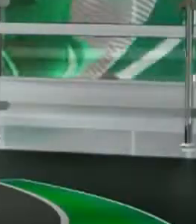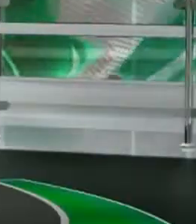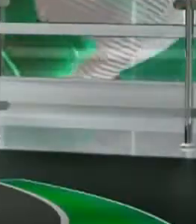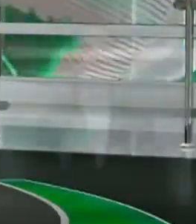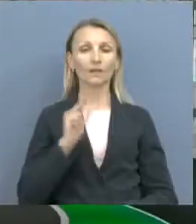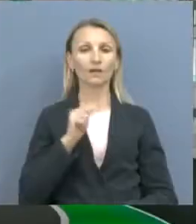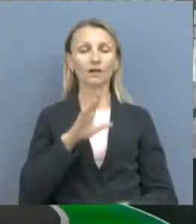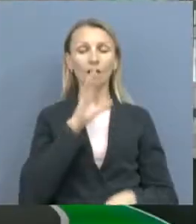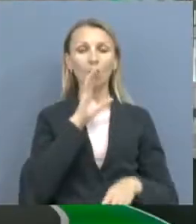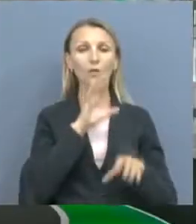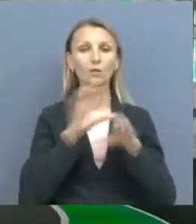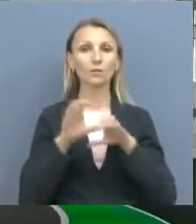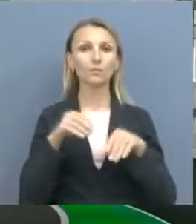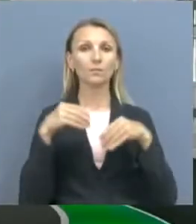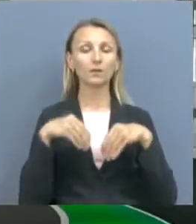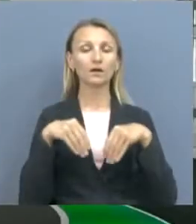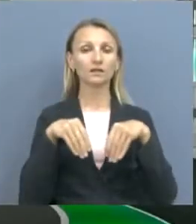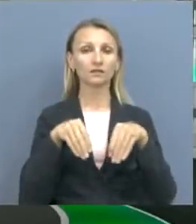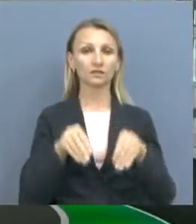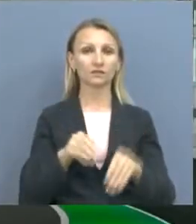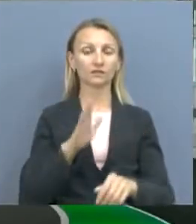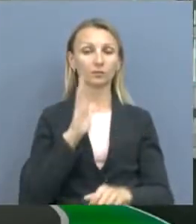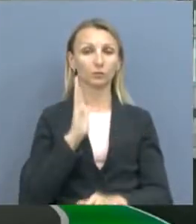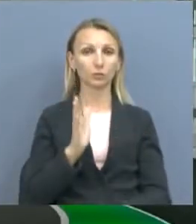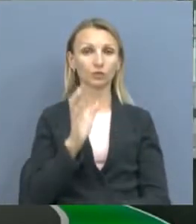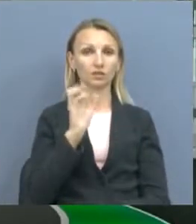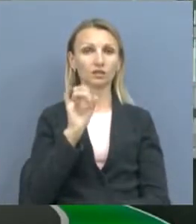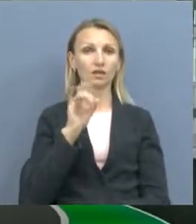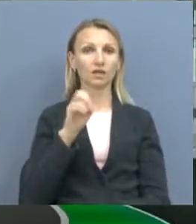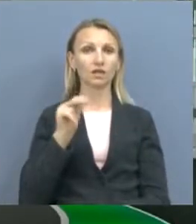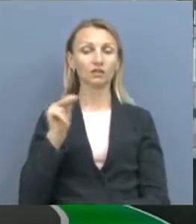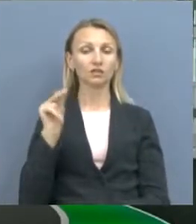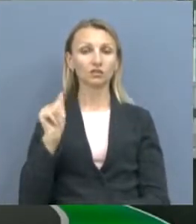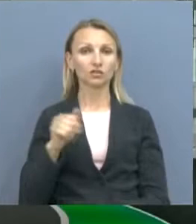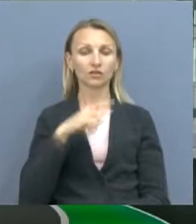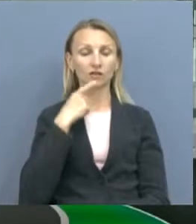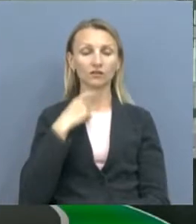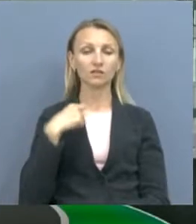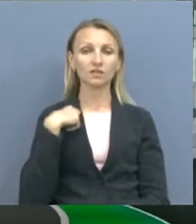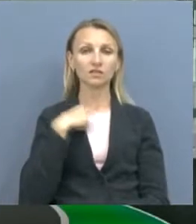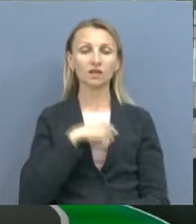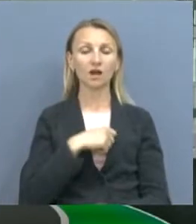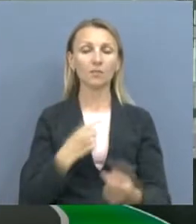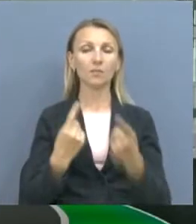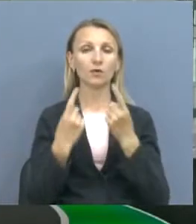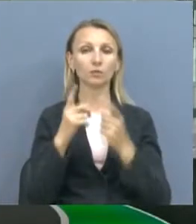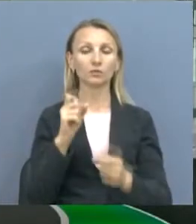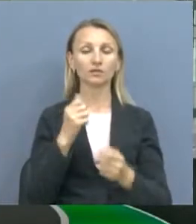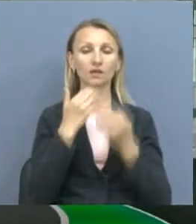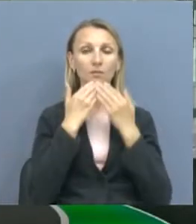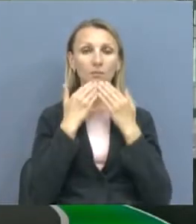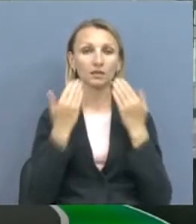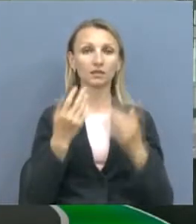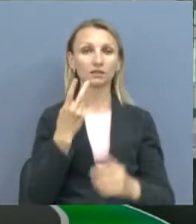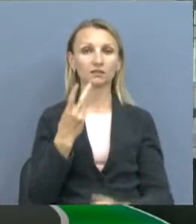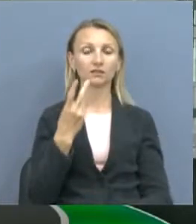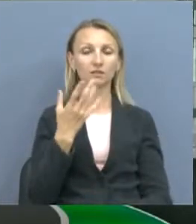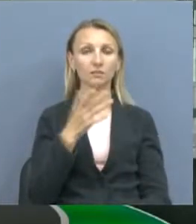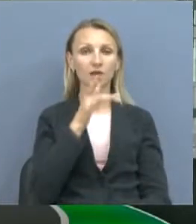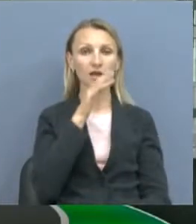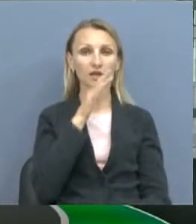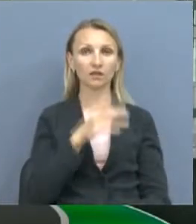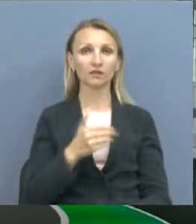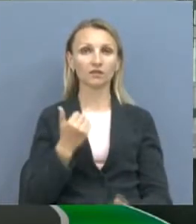Как уберечь посевы? Надвигается нашествие саранчи. Эксперты его называют самым крупным за последние 25 лет. В